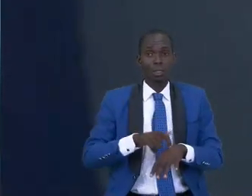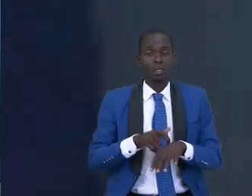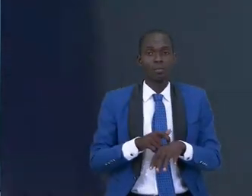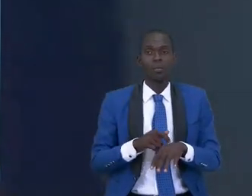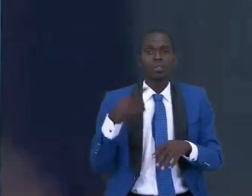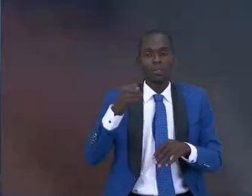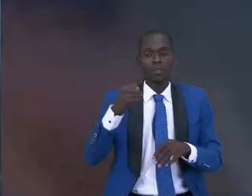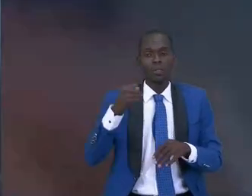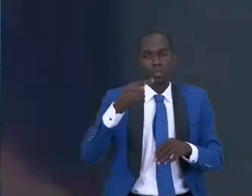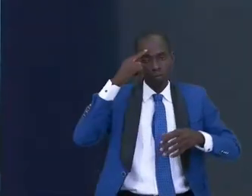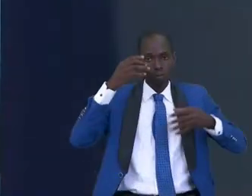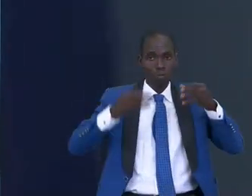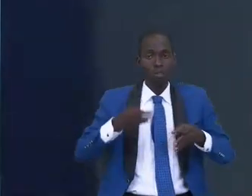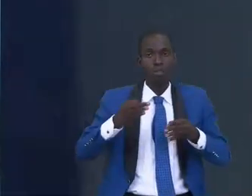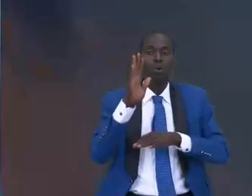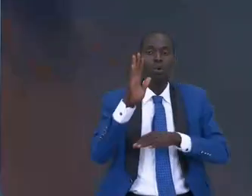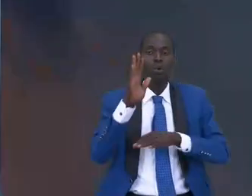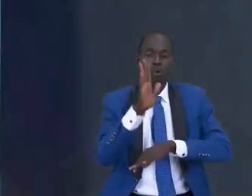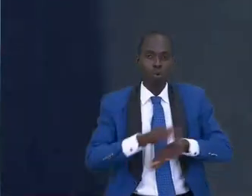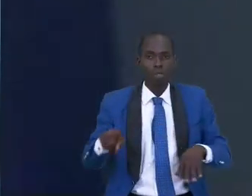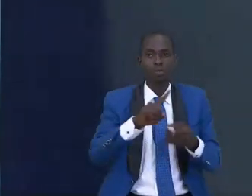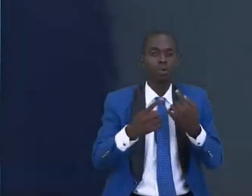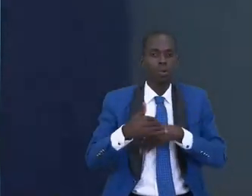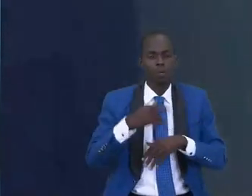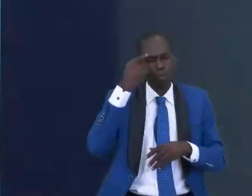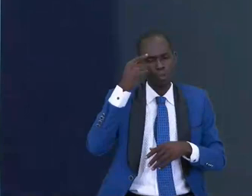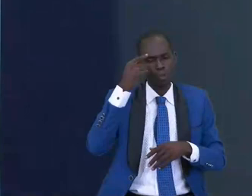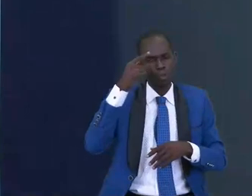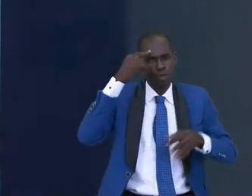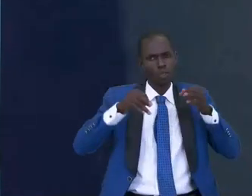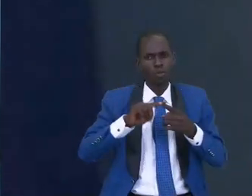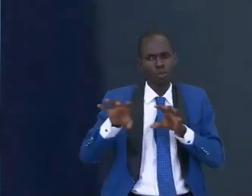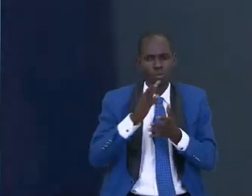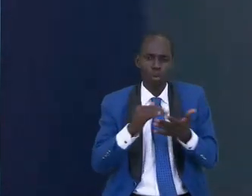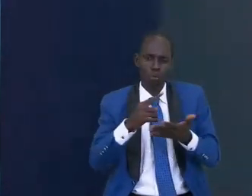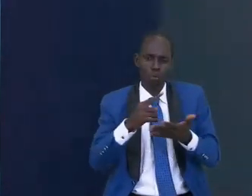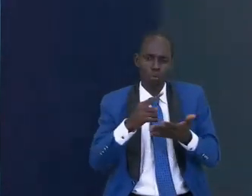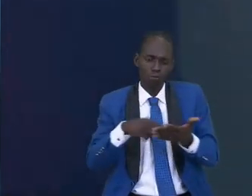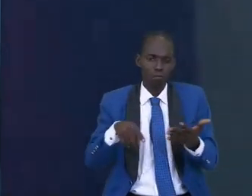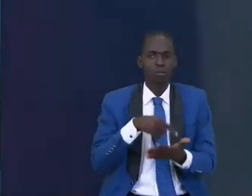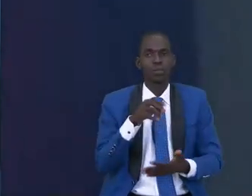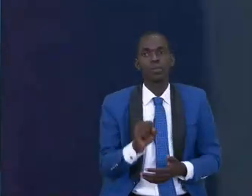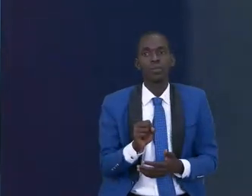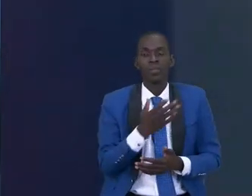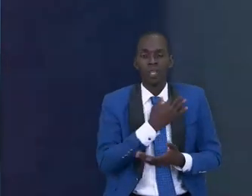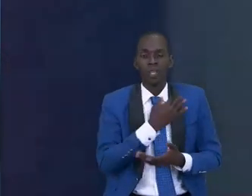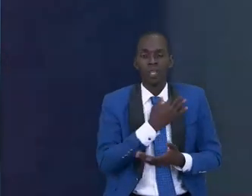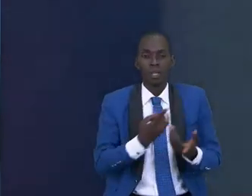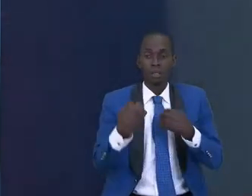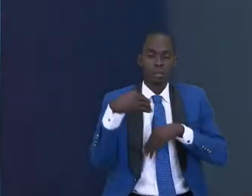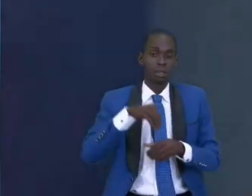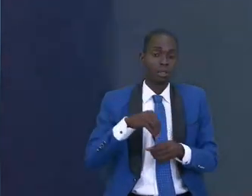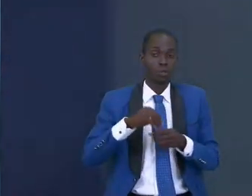revenir au tribunal. Et le juge voudrait faire certaines corrections. Et il est